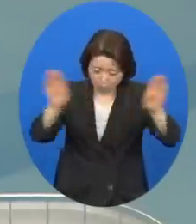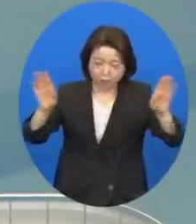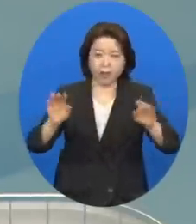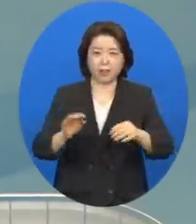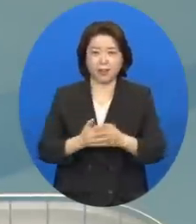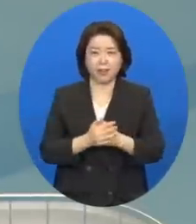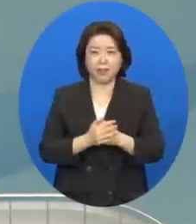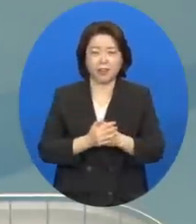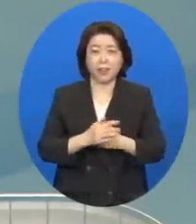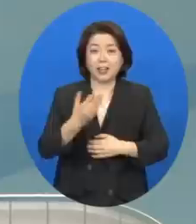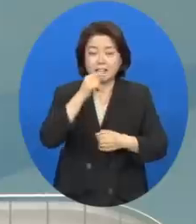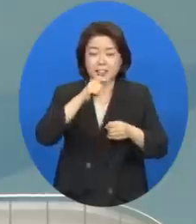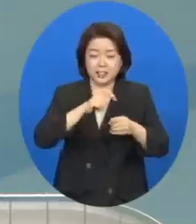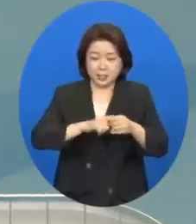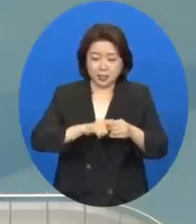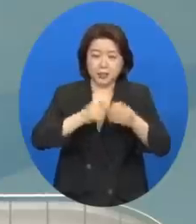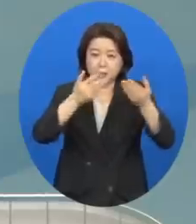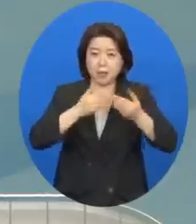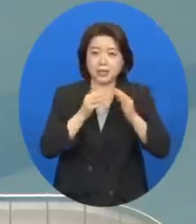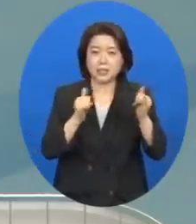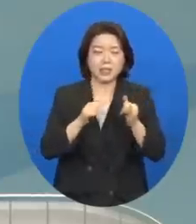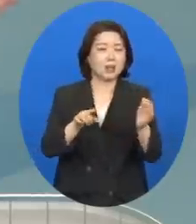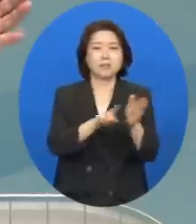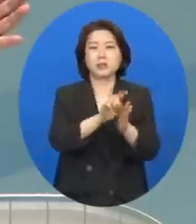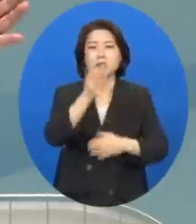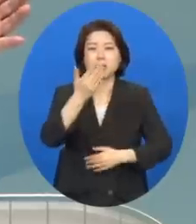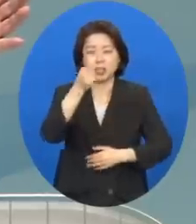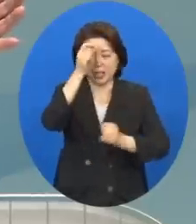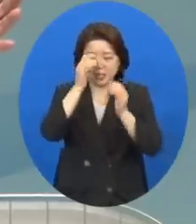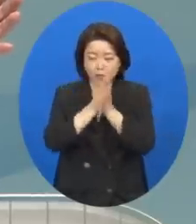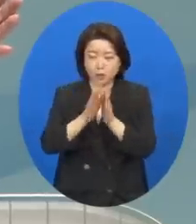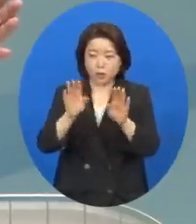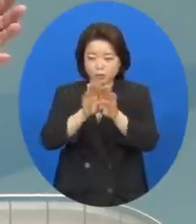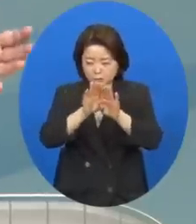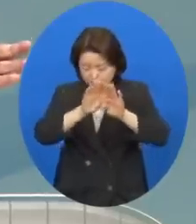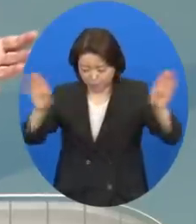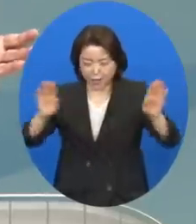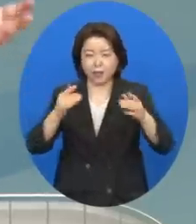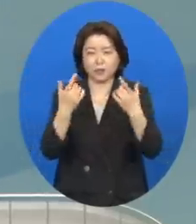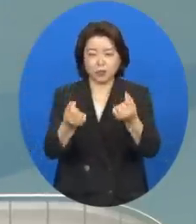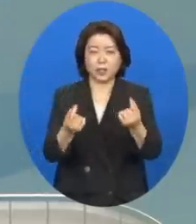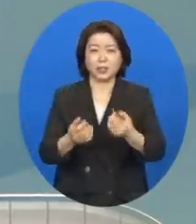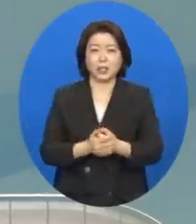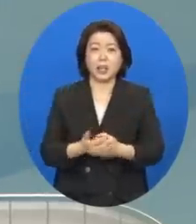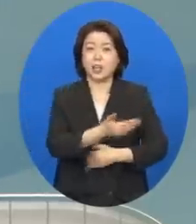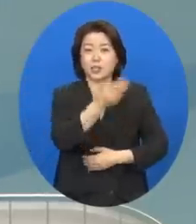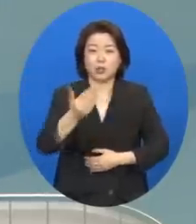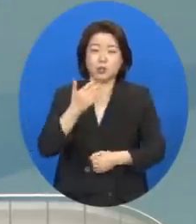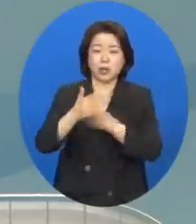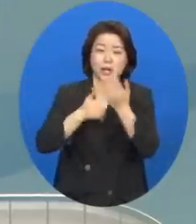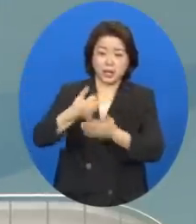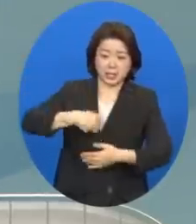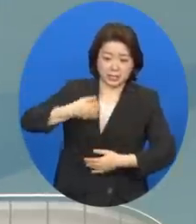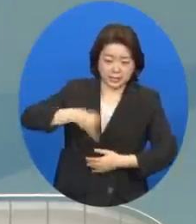분들은 믿으셔야 돼요. 기도의 문이 활짝 열려 있는 거예요. 여러분은